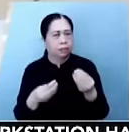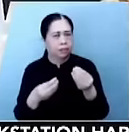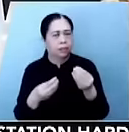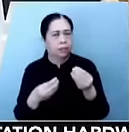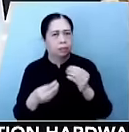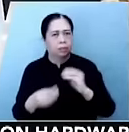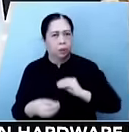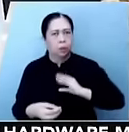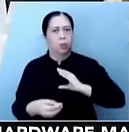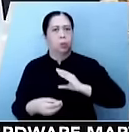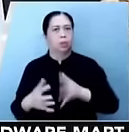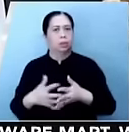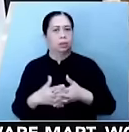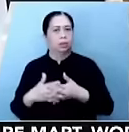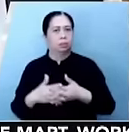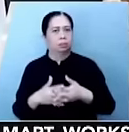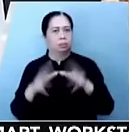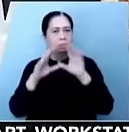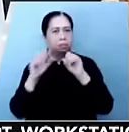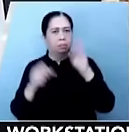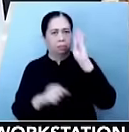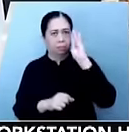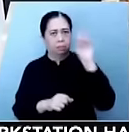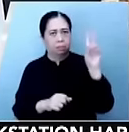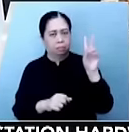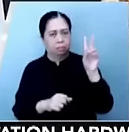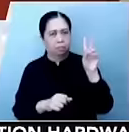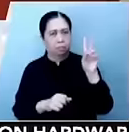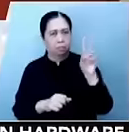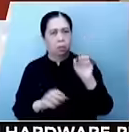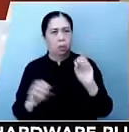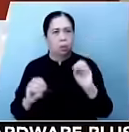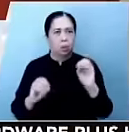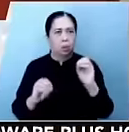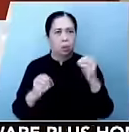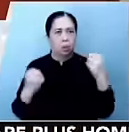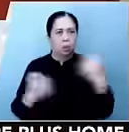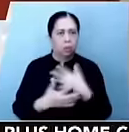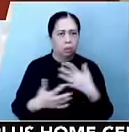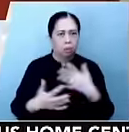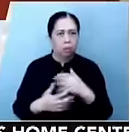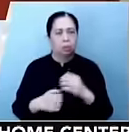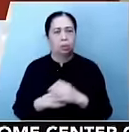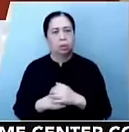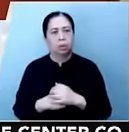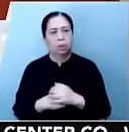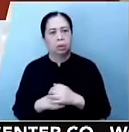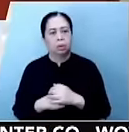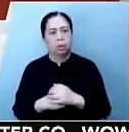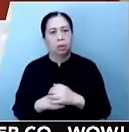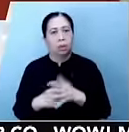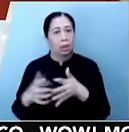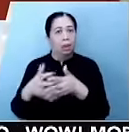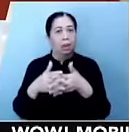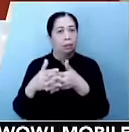Amerika si Pangulong Bongbong Marcos na walang dapat ikakatakot. Kung ang Amerika